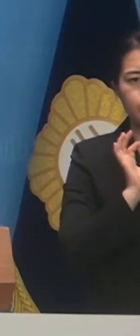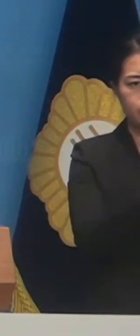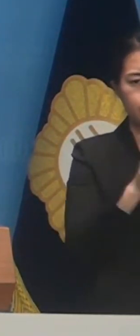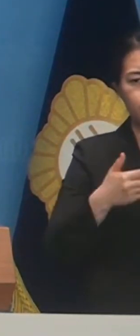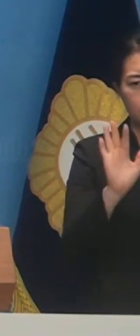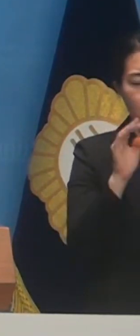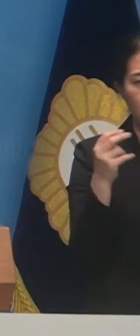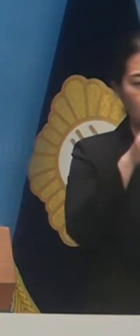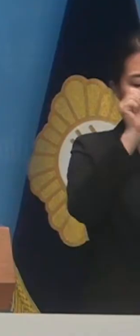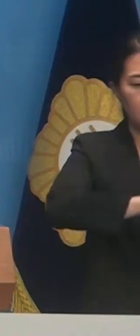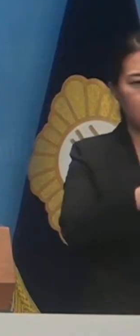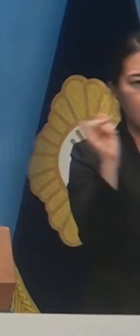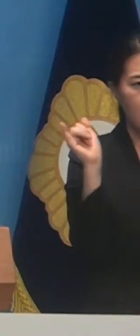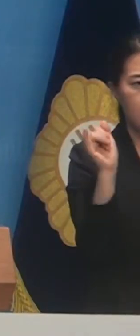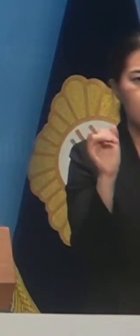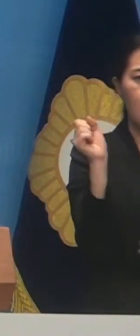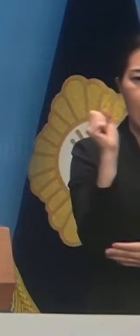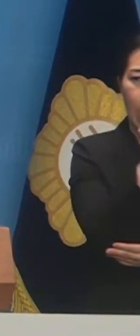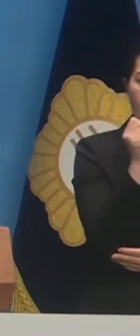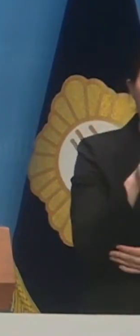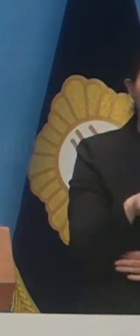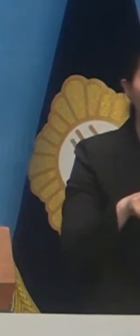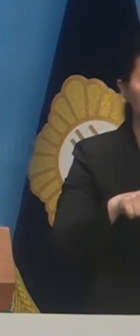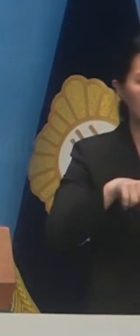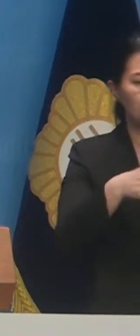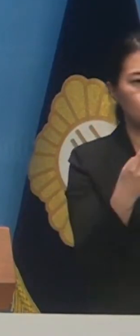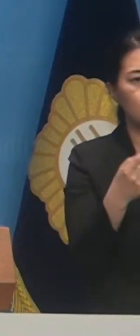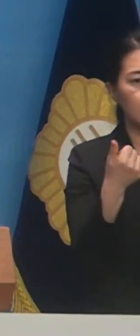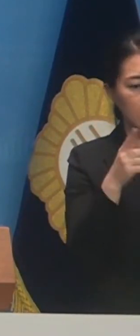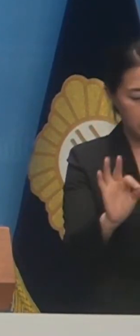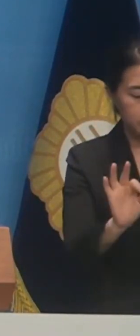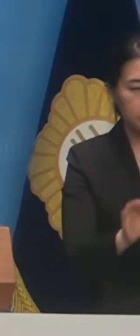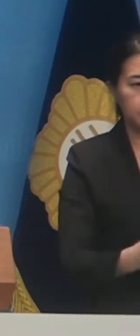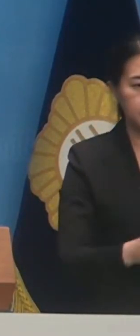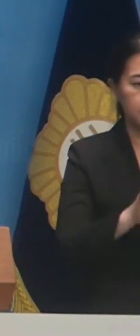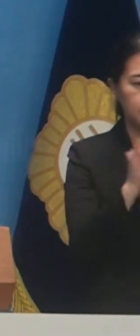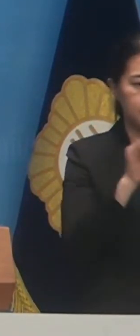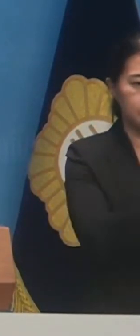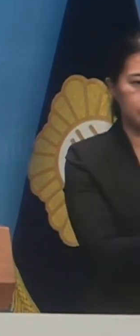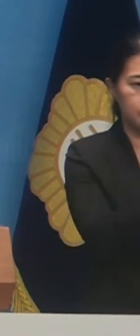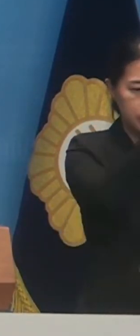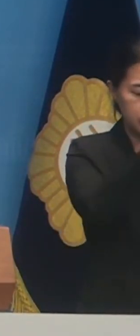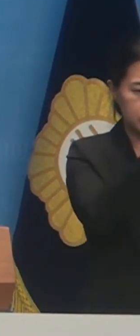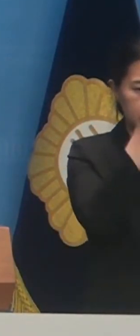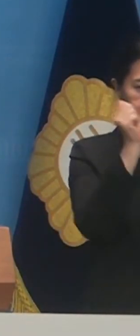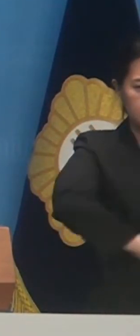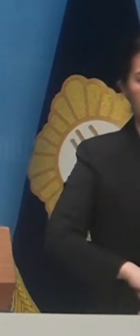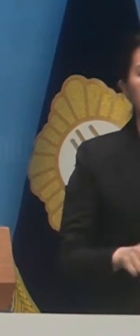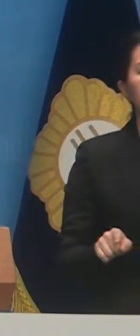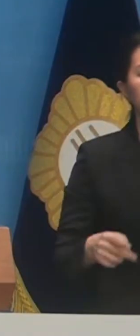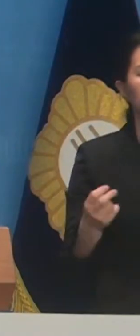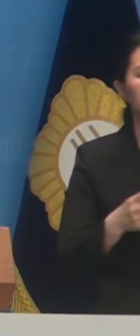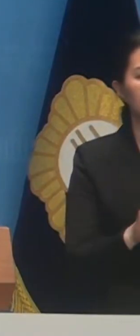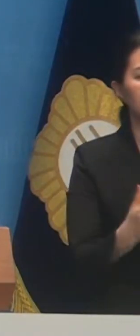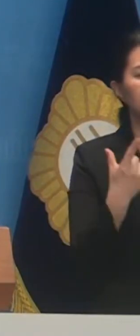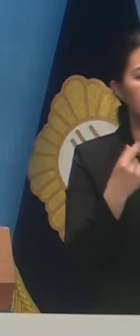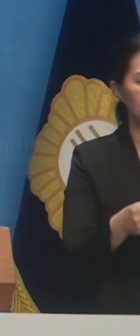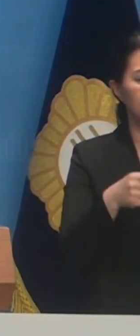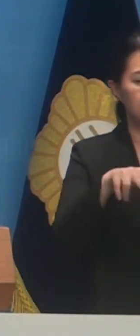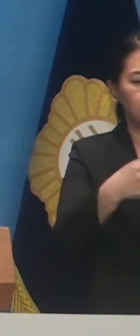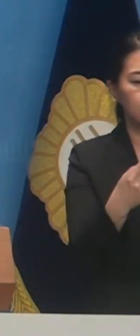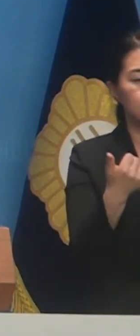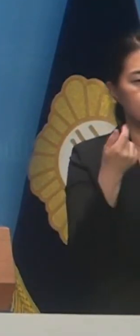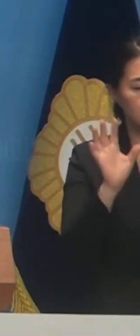헌법재판관 흔들기능의 행위는 헌법 제1조 2항 국민 주권주의 위반을 적하여 동법 8조